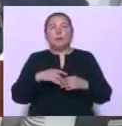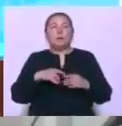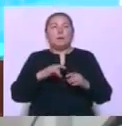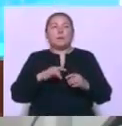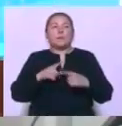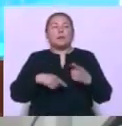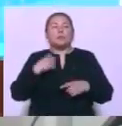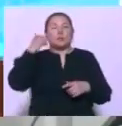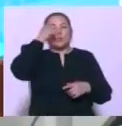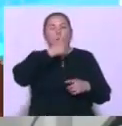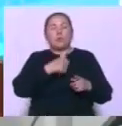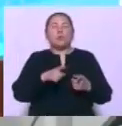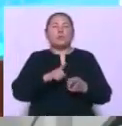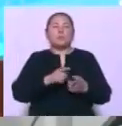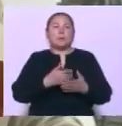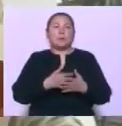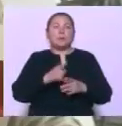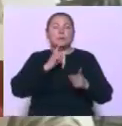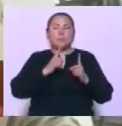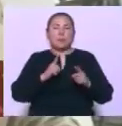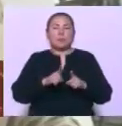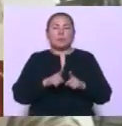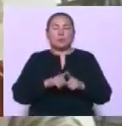керек, келесі жылы өзге қалаларда семинар